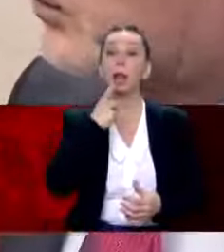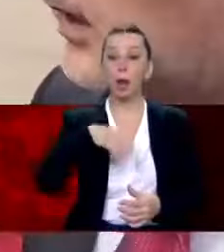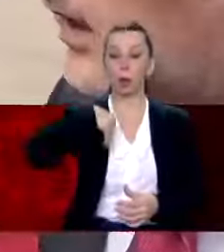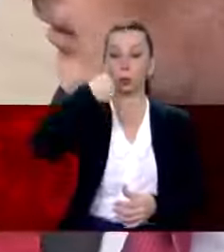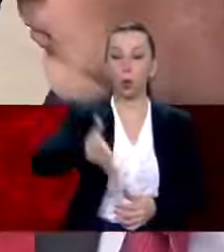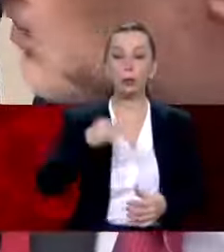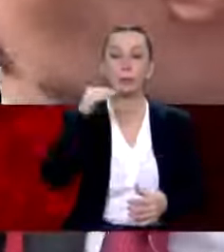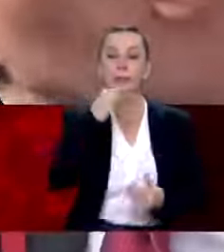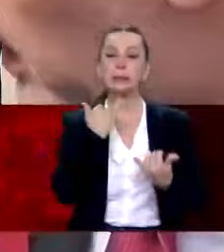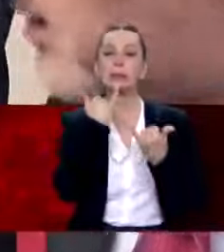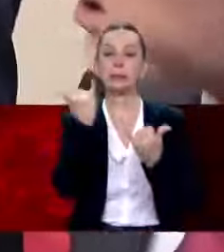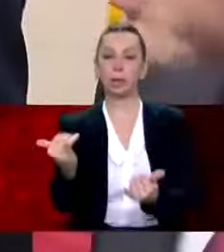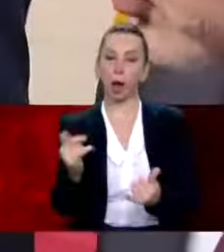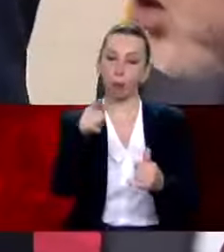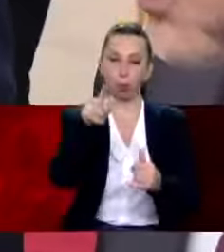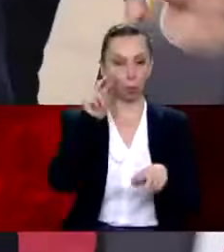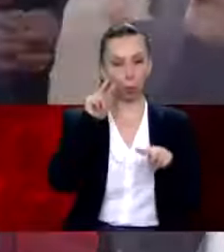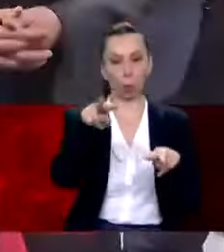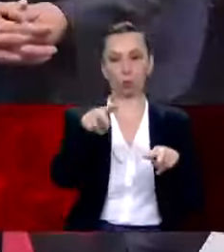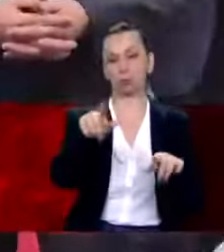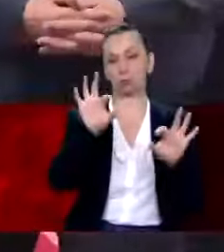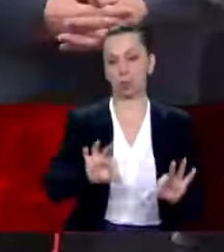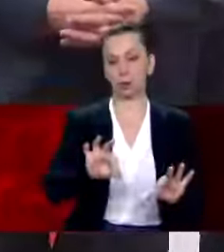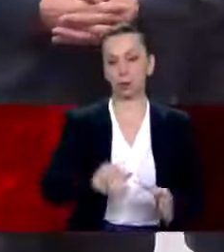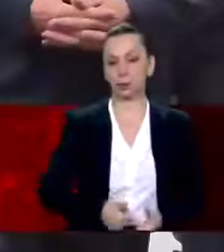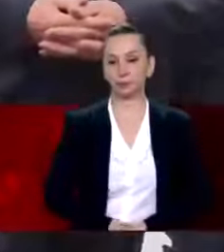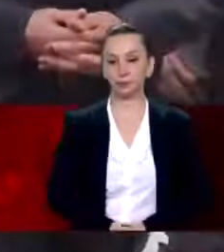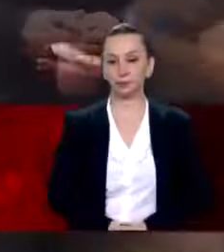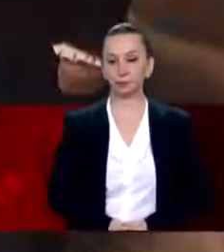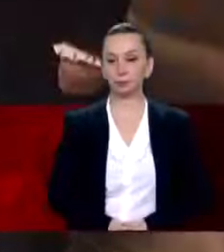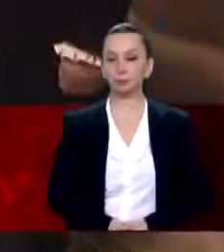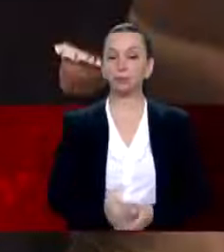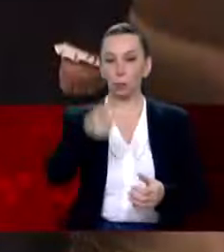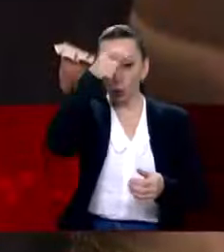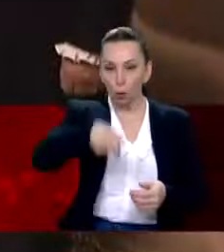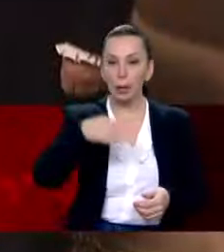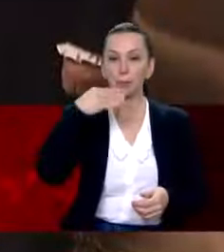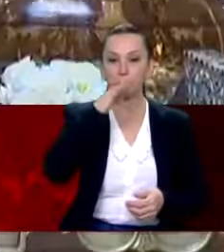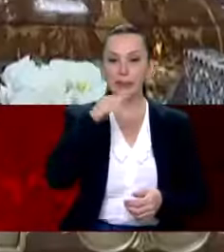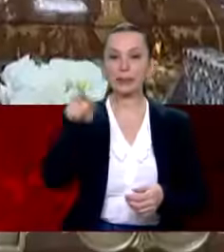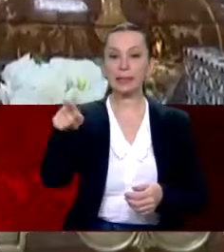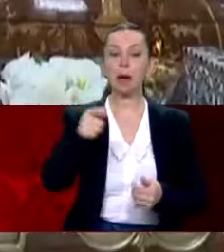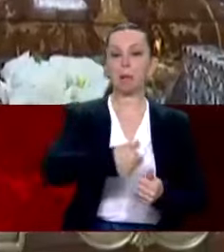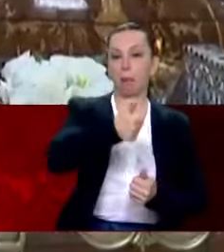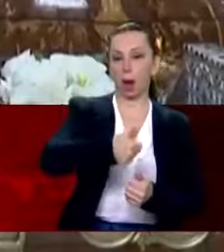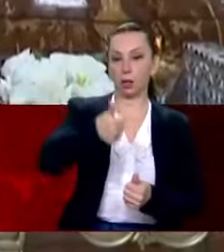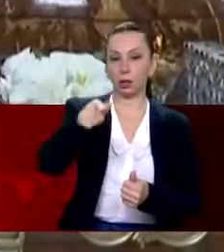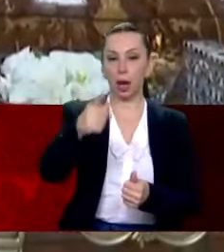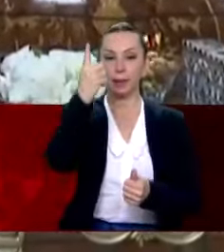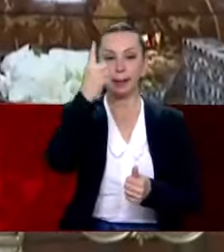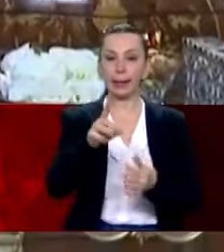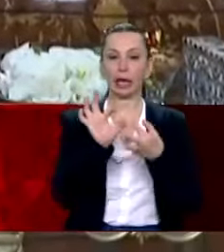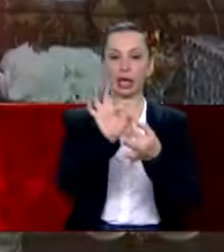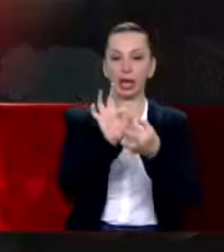sonraki Mısır ziyareti İşte bu görüntülerle başladı Türkiye ve Mısır arasında liderler düzeyindeki ilk dirsek